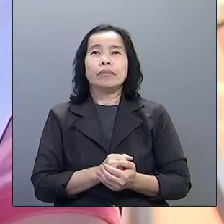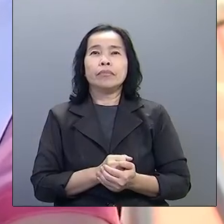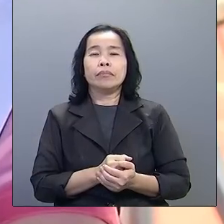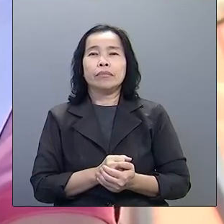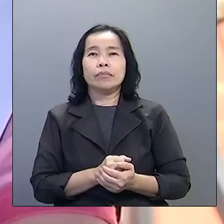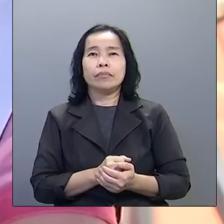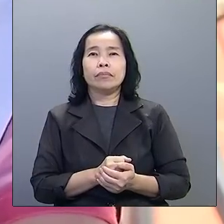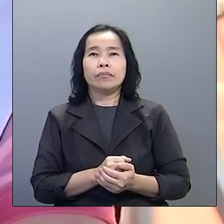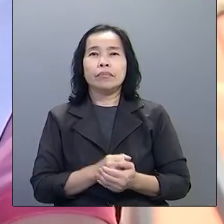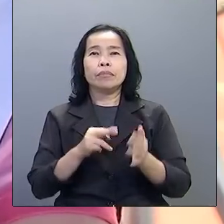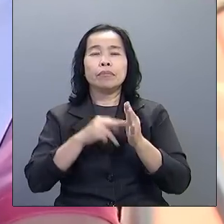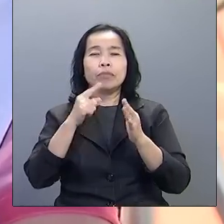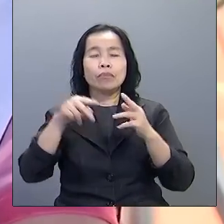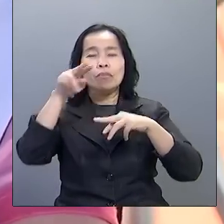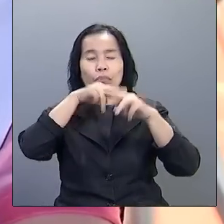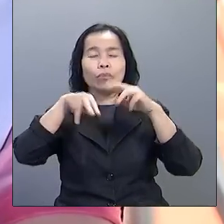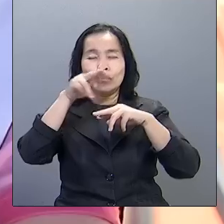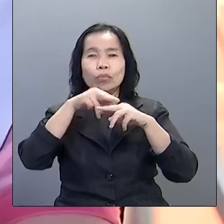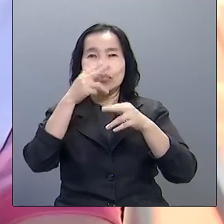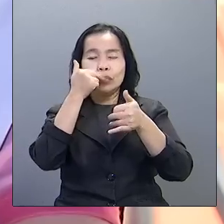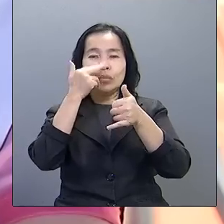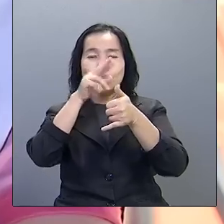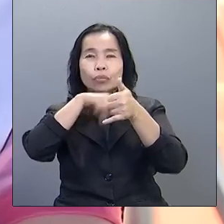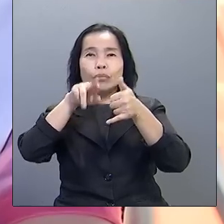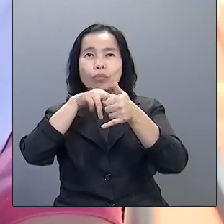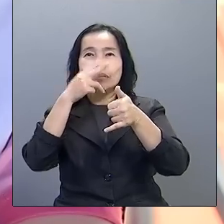ที่ต้องเฝ้าระวังอะค่ะก็เฝ้าระวังต่อเนื่อง